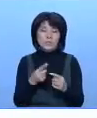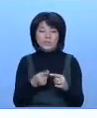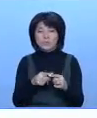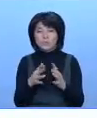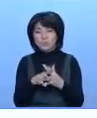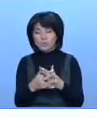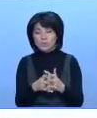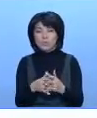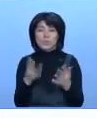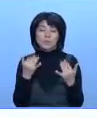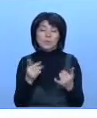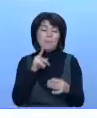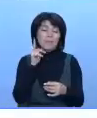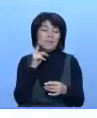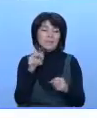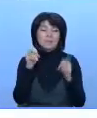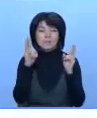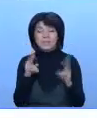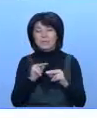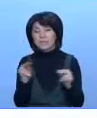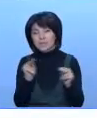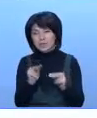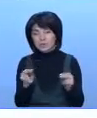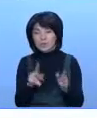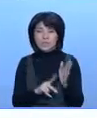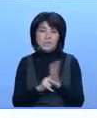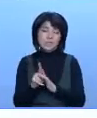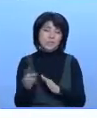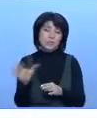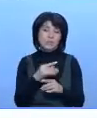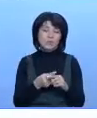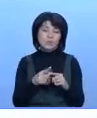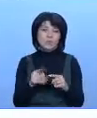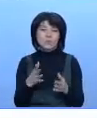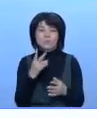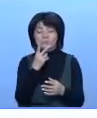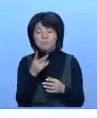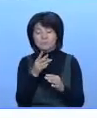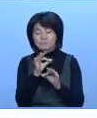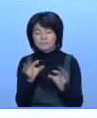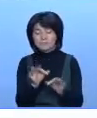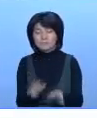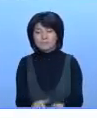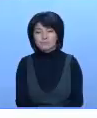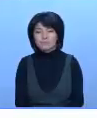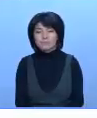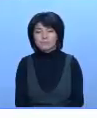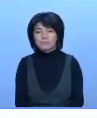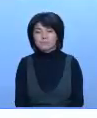К примеру, молодые специалисты-педагоги начинают свой трудовой путь в сельских школах. Смотрим наш сюжет из Майского района.